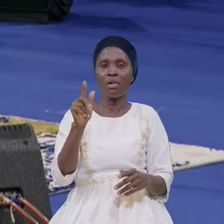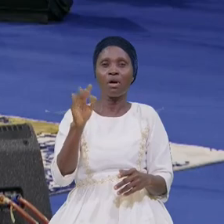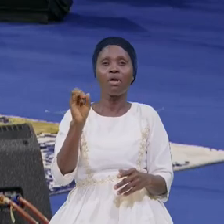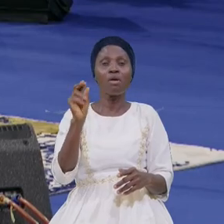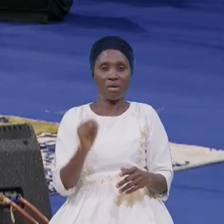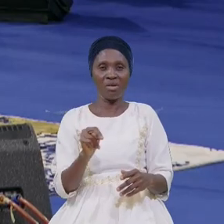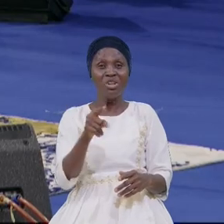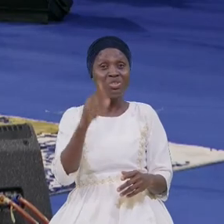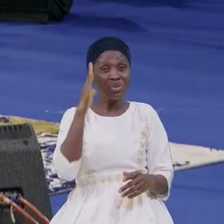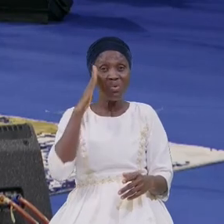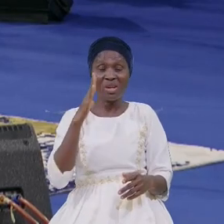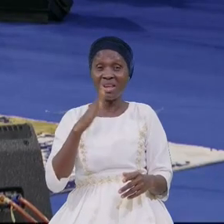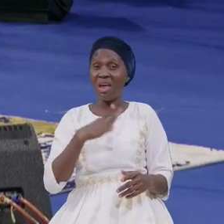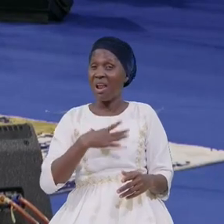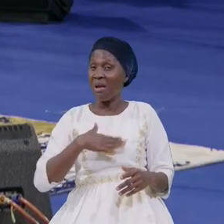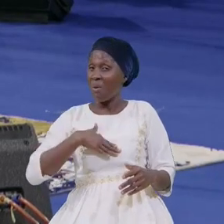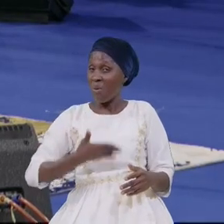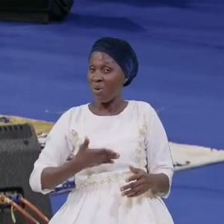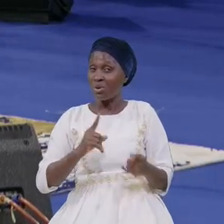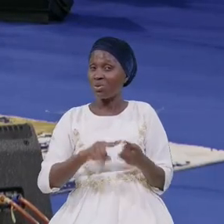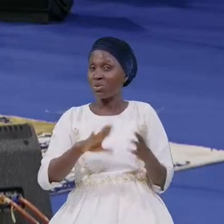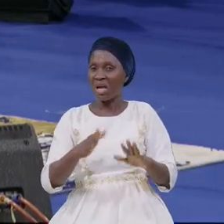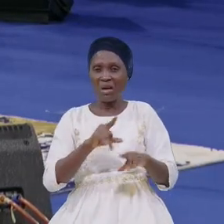la grande tribulation vont souhaiter mourir.